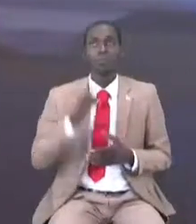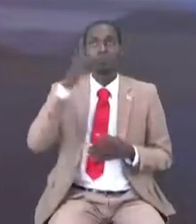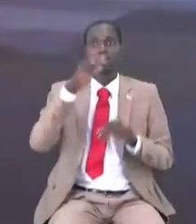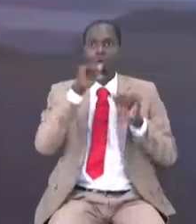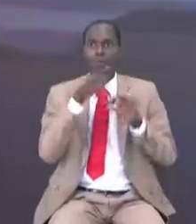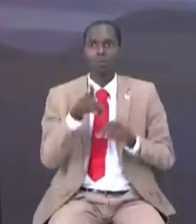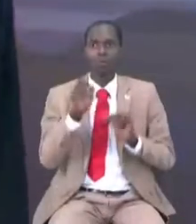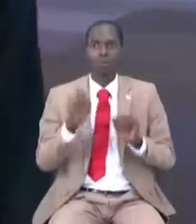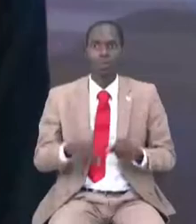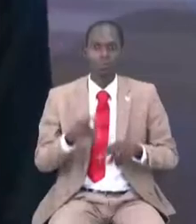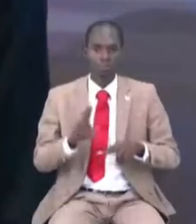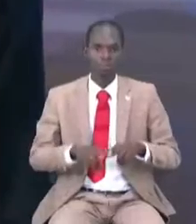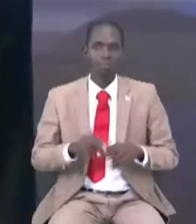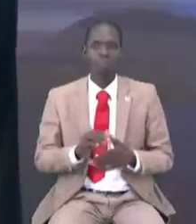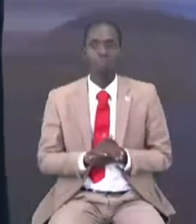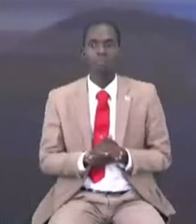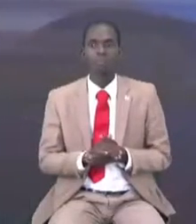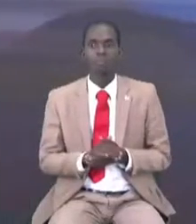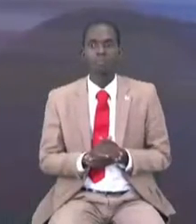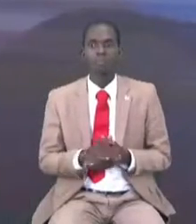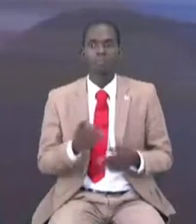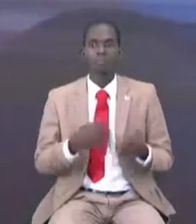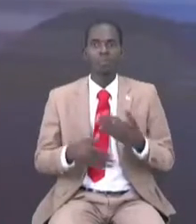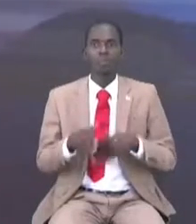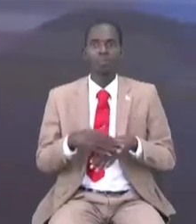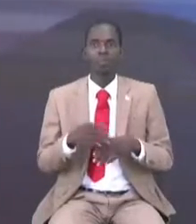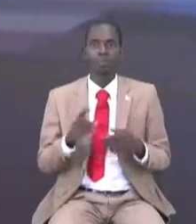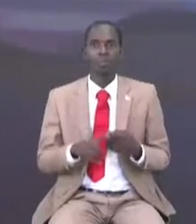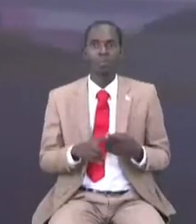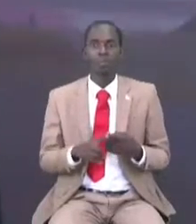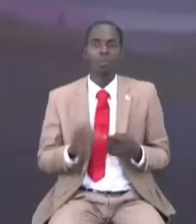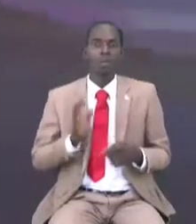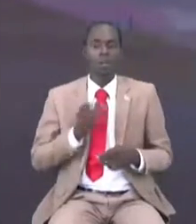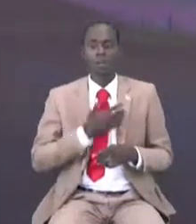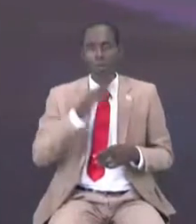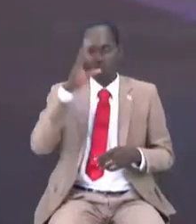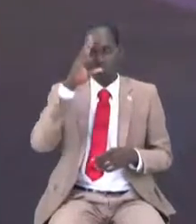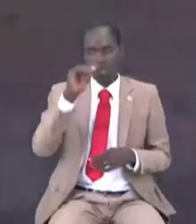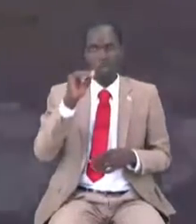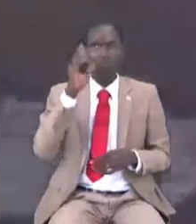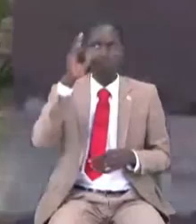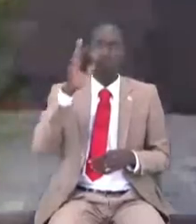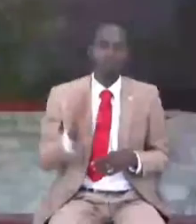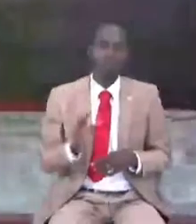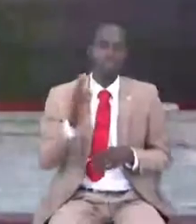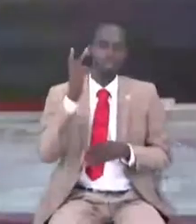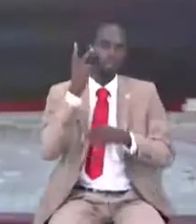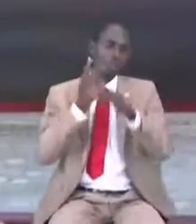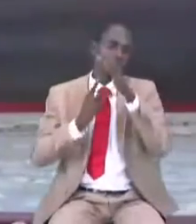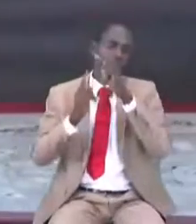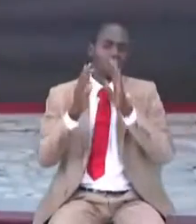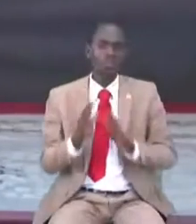Nous retournons à notre homme, notre ministre, notre prophète, Jonas. Renouvelé,